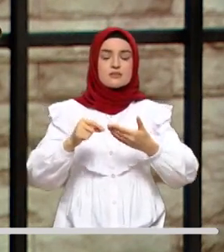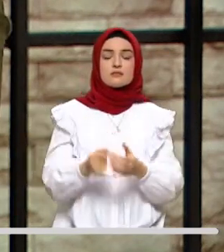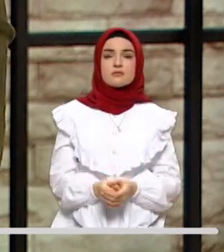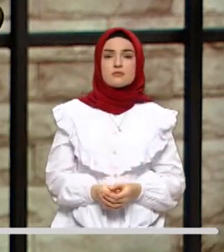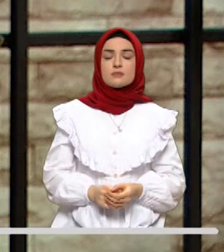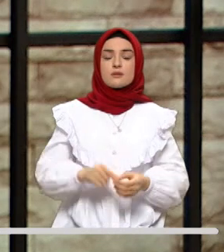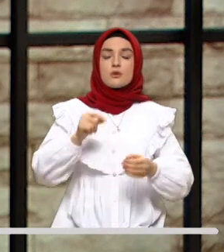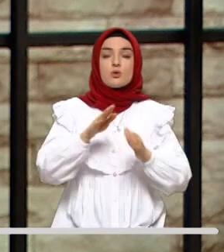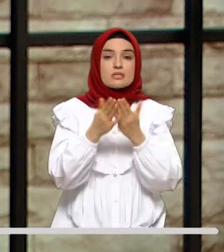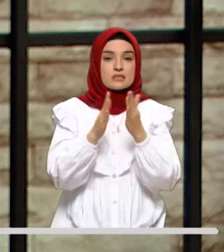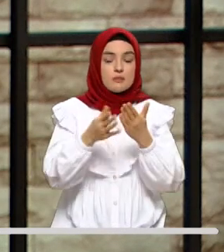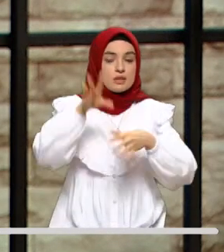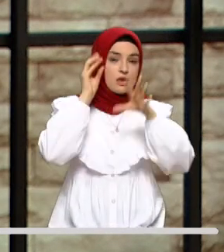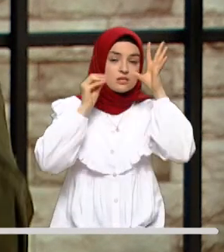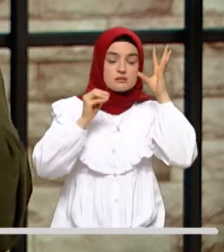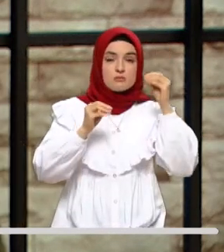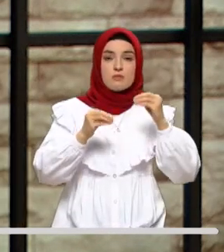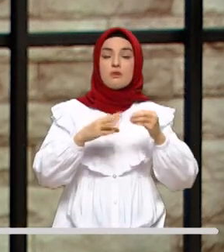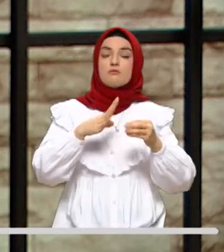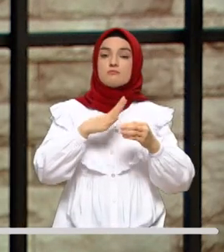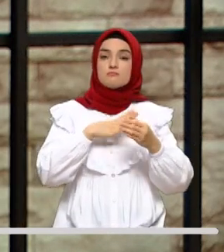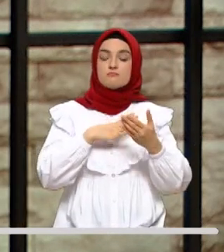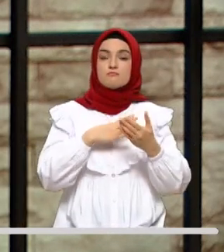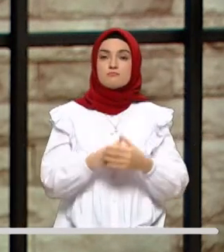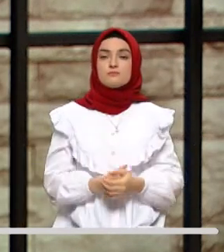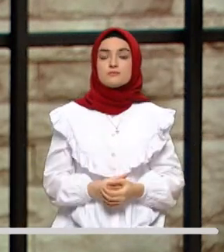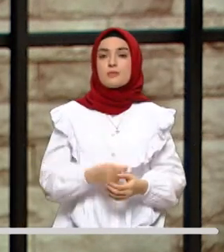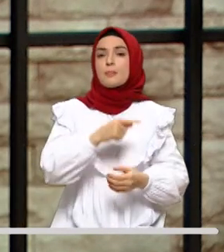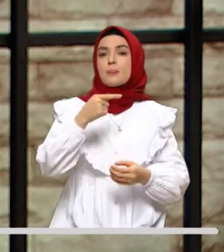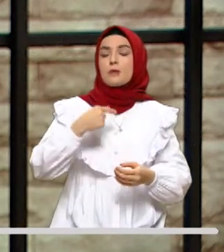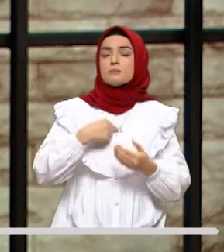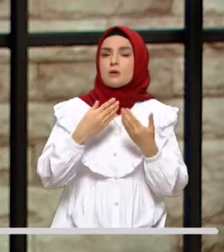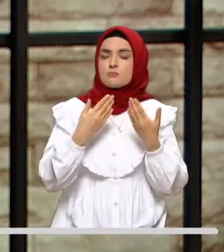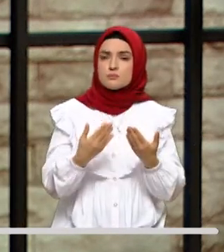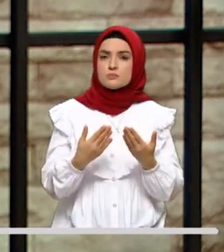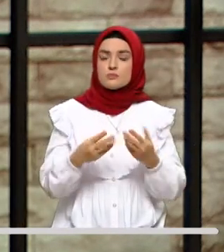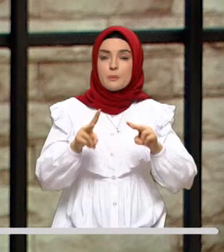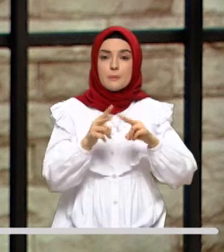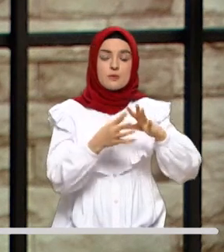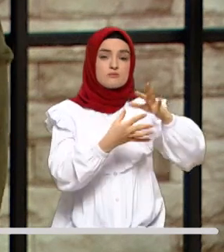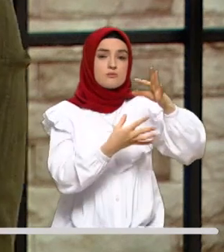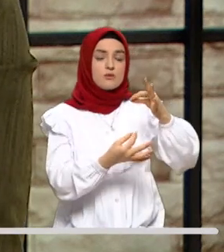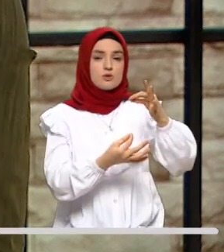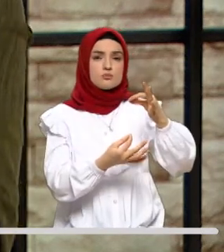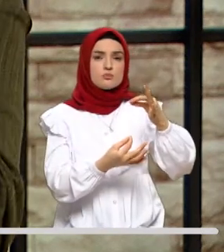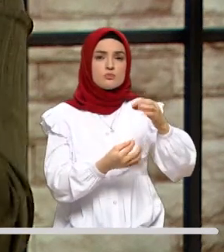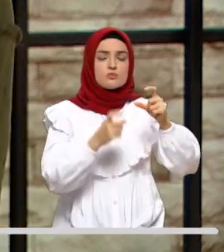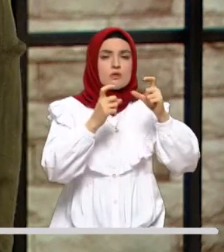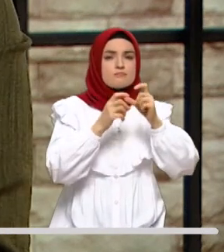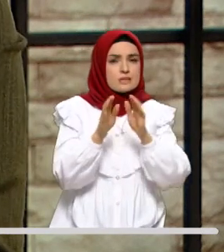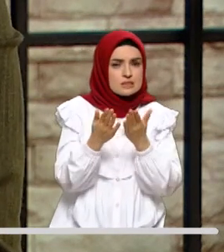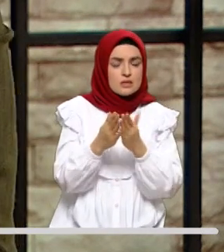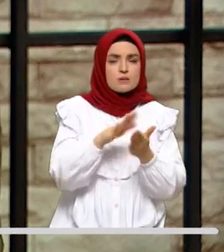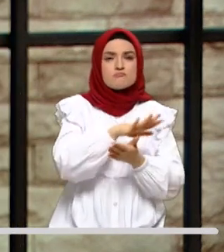yani divan-ı hikmeti ezberleyen hikmet hafızları var. Bizde hiç değilse Mehmet Akif Ersoy'un Safahat'ını